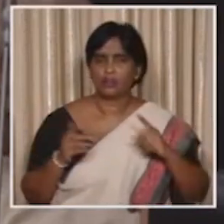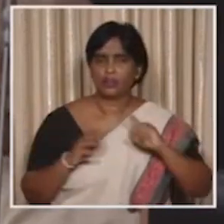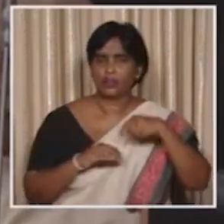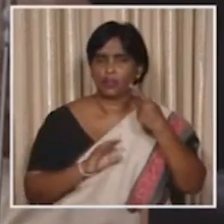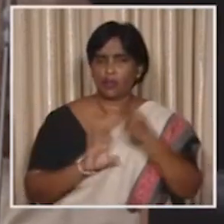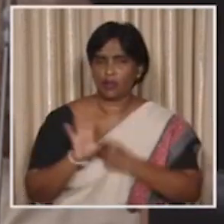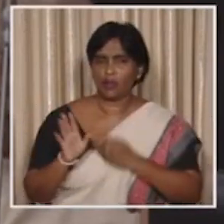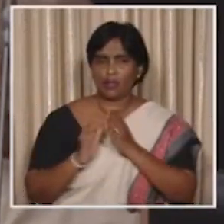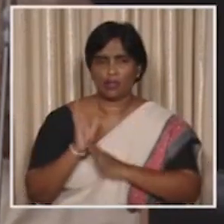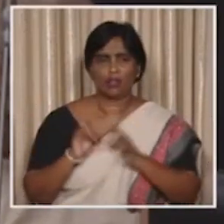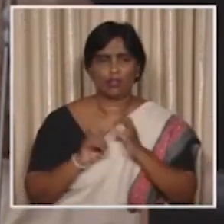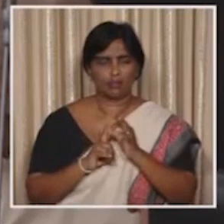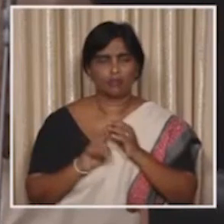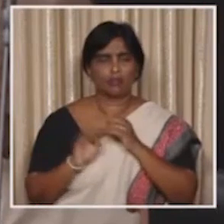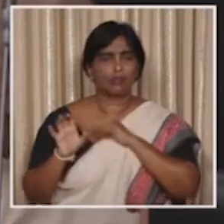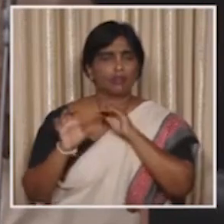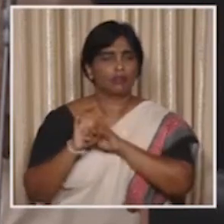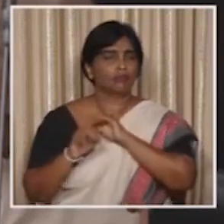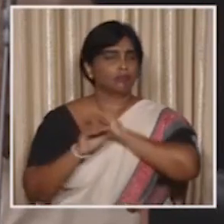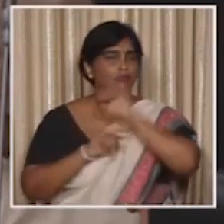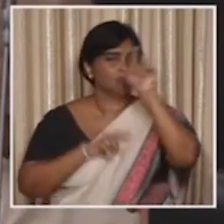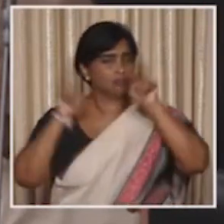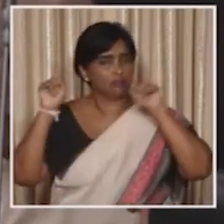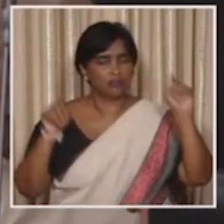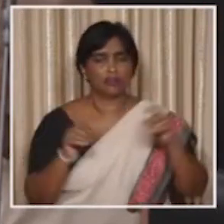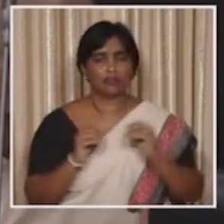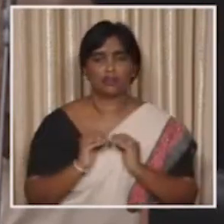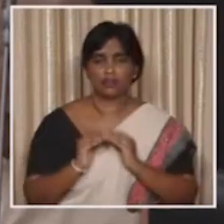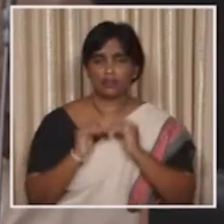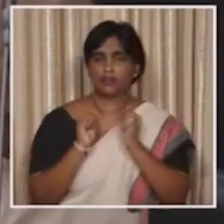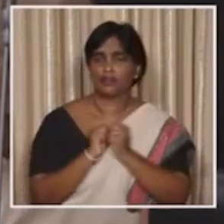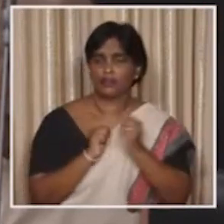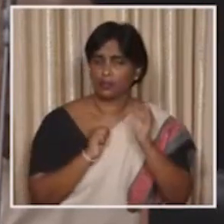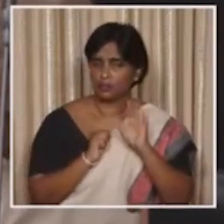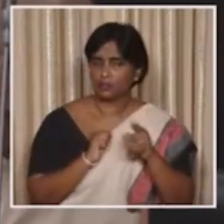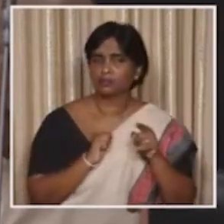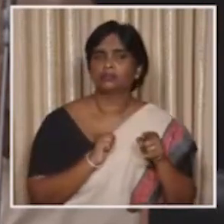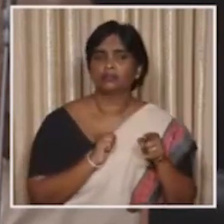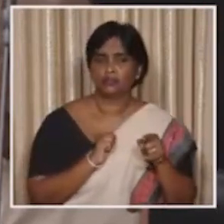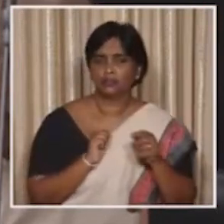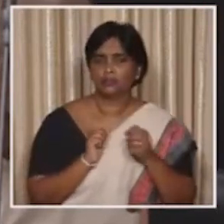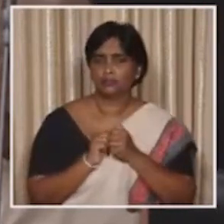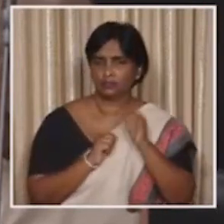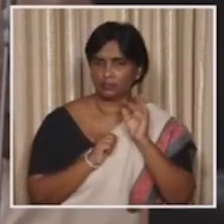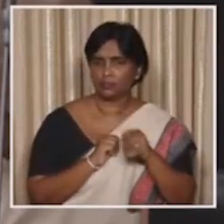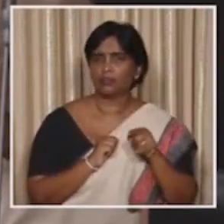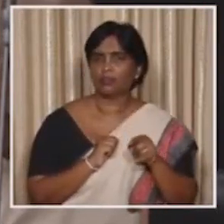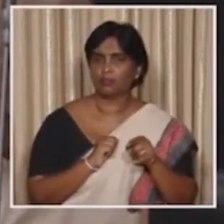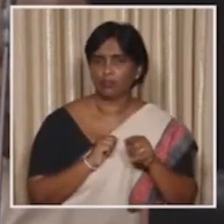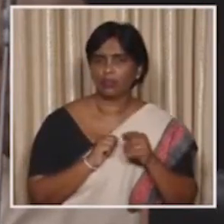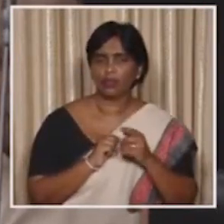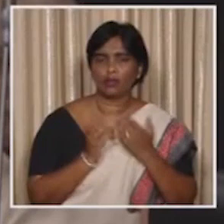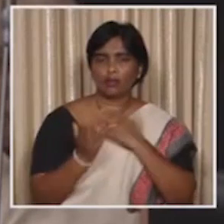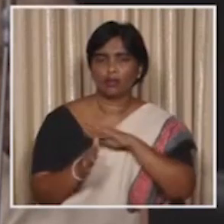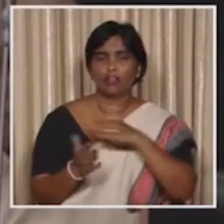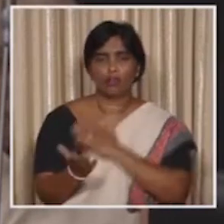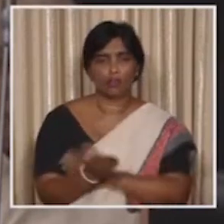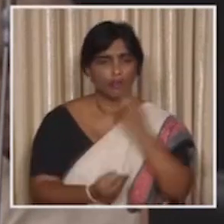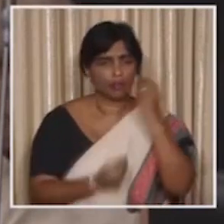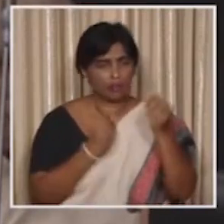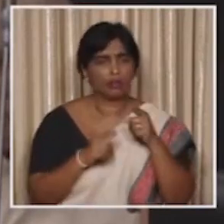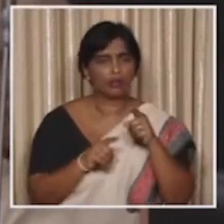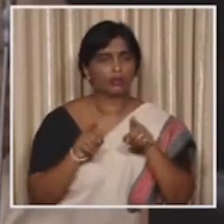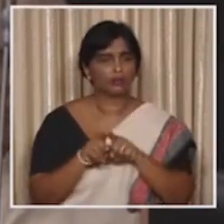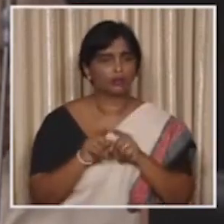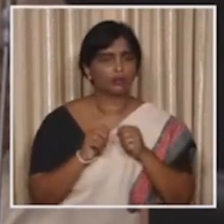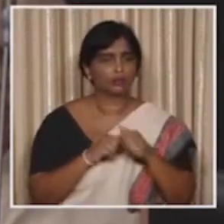අවුරුද්දේ මන්ත්‍රීවරුන්ට තමන්ගේ ආසන වලට යන්න තියෙනවා. සංවර්ධන වැඩ කටයුතු තියෙනවා. ඒ ටික කරන්න ඔප්පු ටික දෙන්න තියෙනවා. ඉතින් ඔය